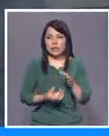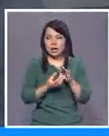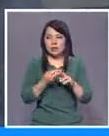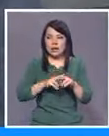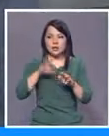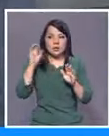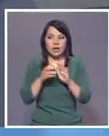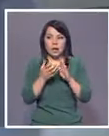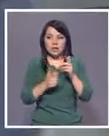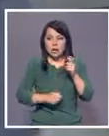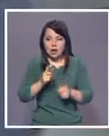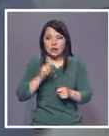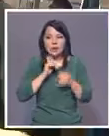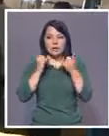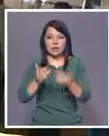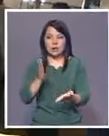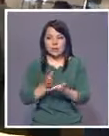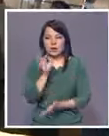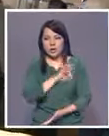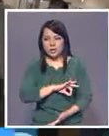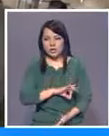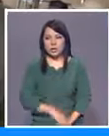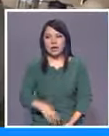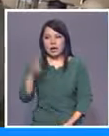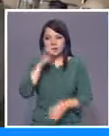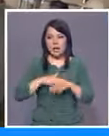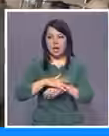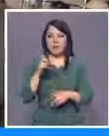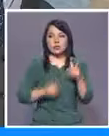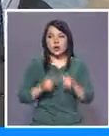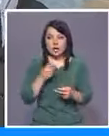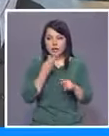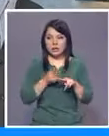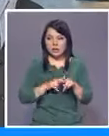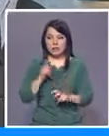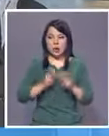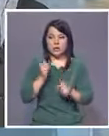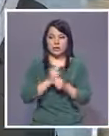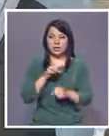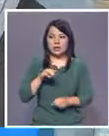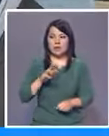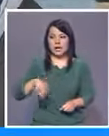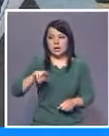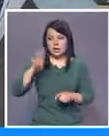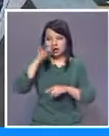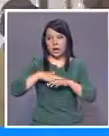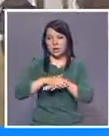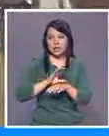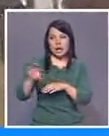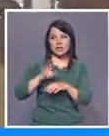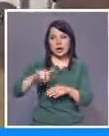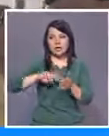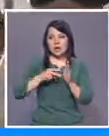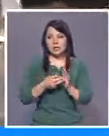туған сиырларды сауу үшін қолданады екен. Еліміздегі сүт өнімдерінің жартысына жуығын алдағы 3 жылда ТМД елдеріне экспортқа шығару